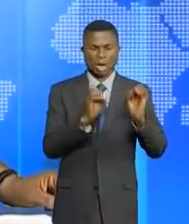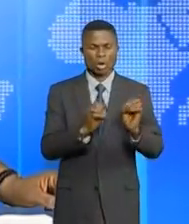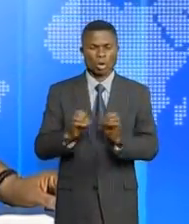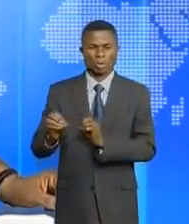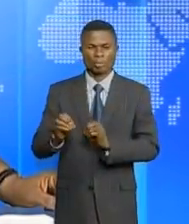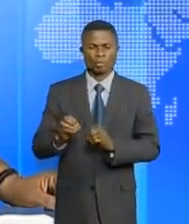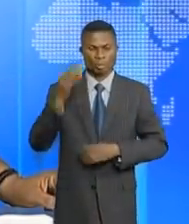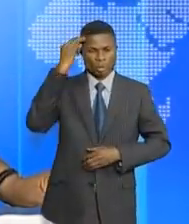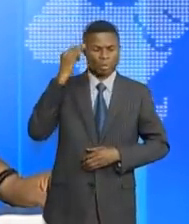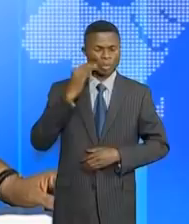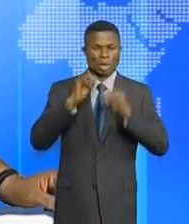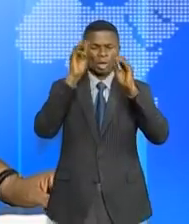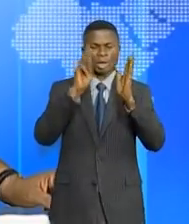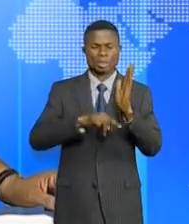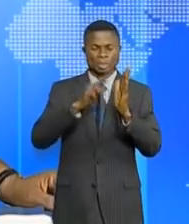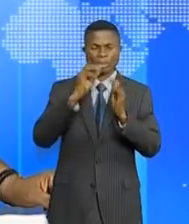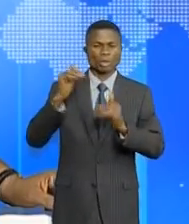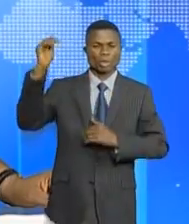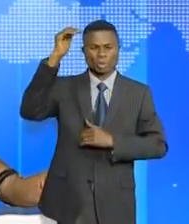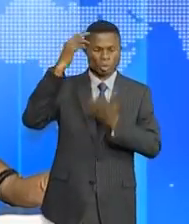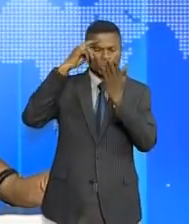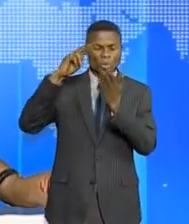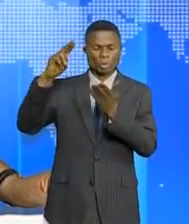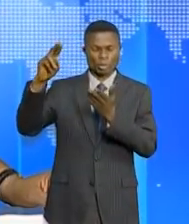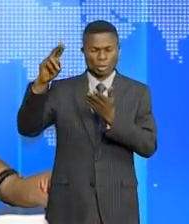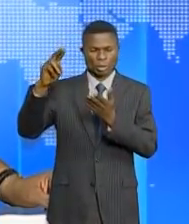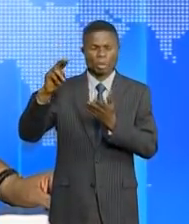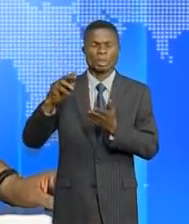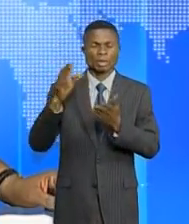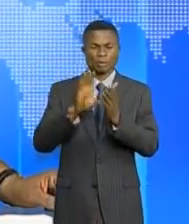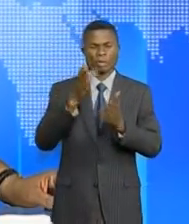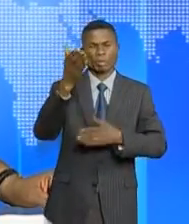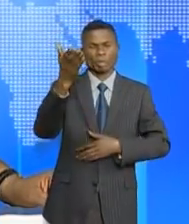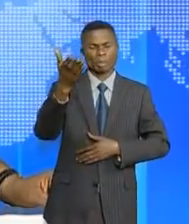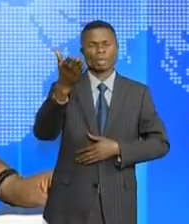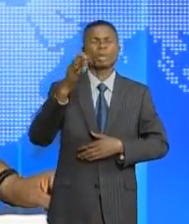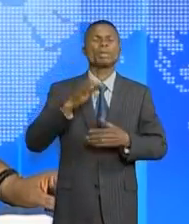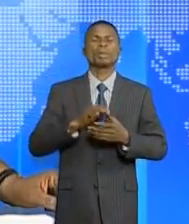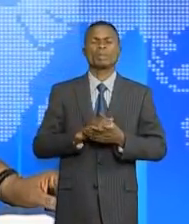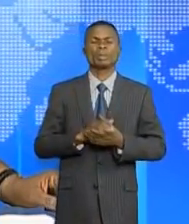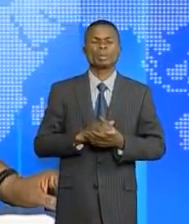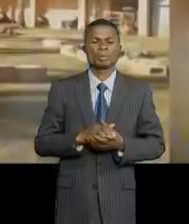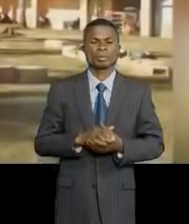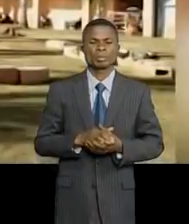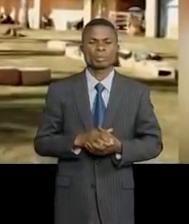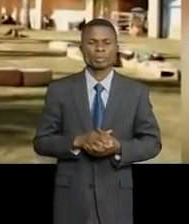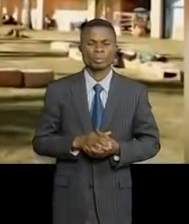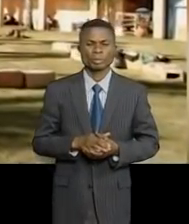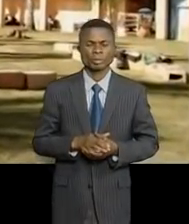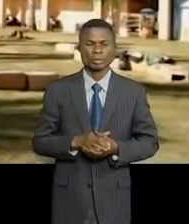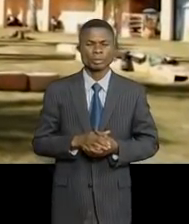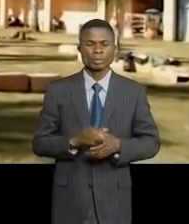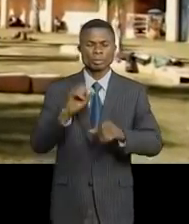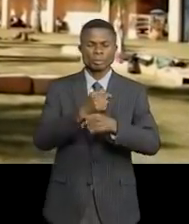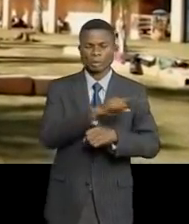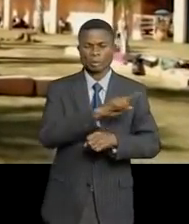par le ministre de l'enseignement supérieur et universitaire, Mohindo Zing. Yvette Makuntima pour le commentaire. Créé